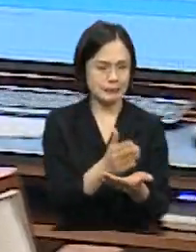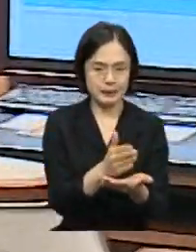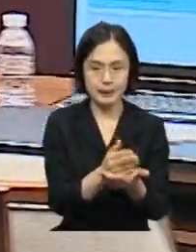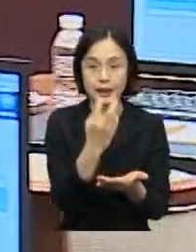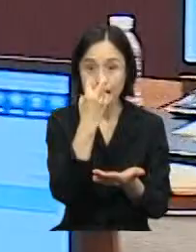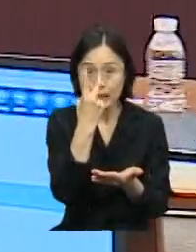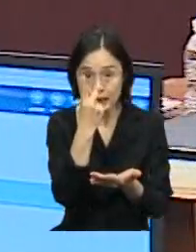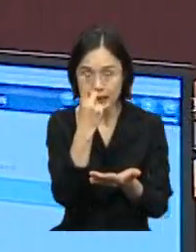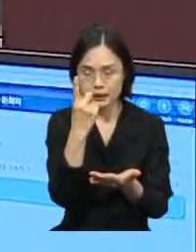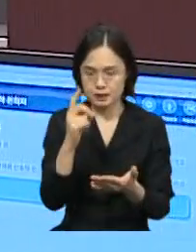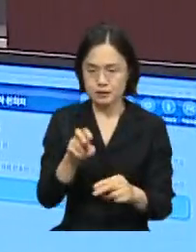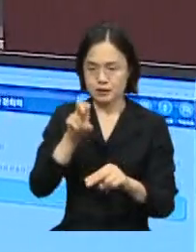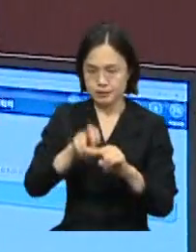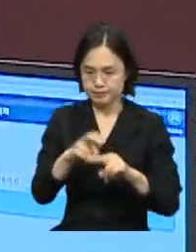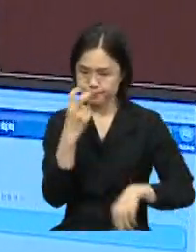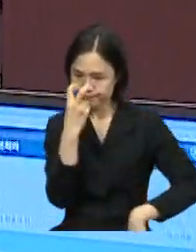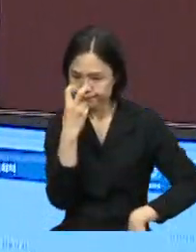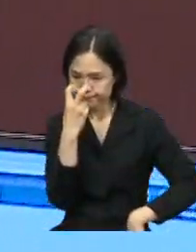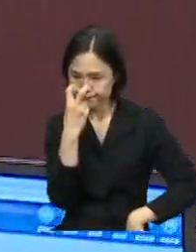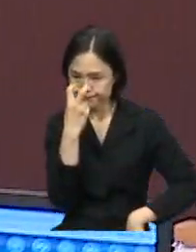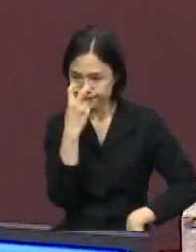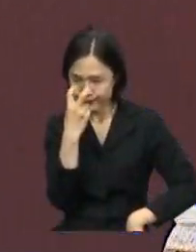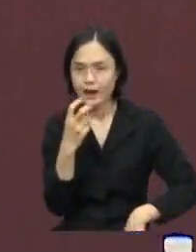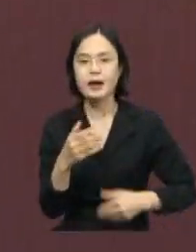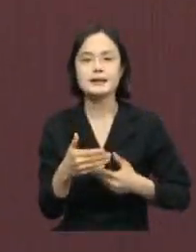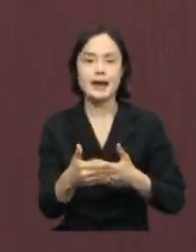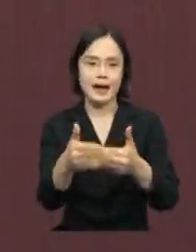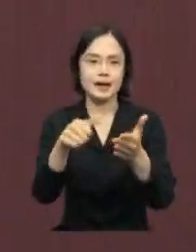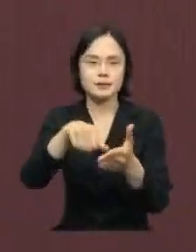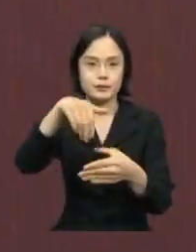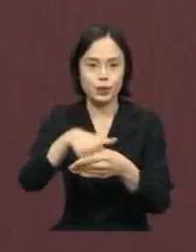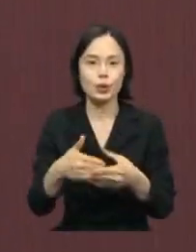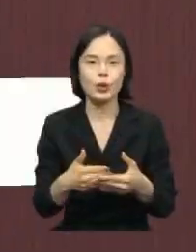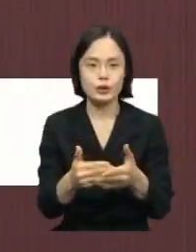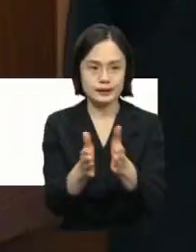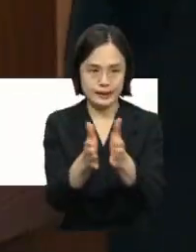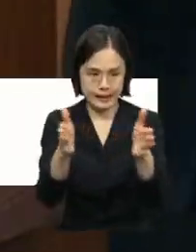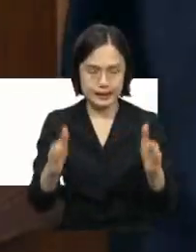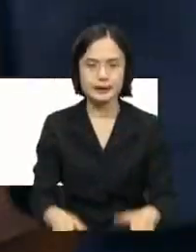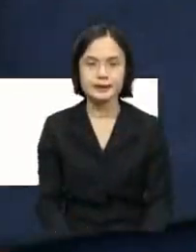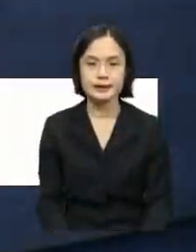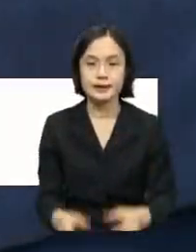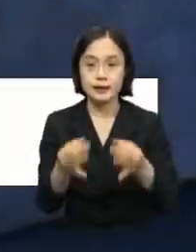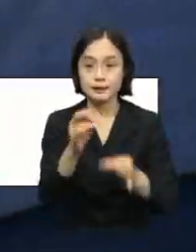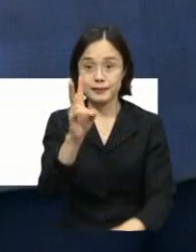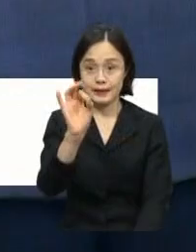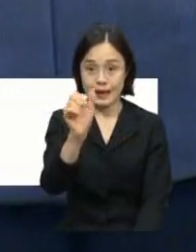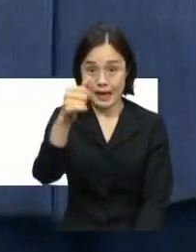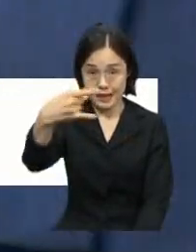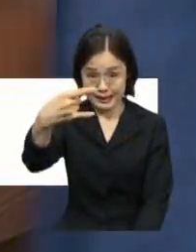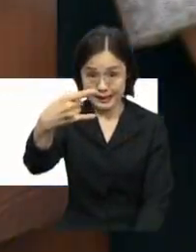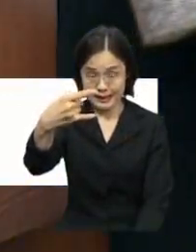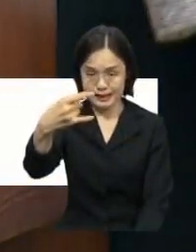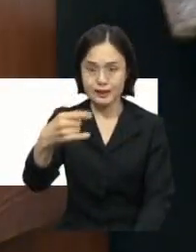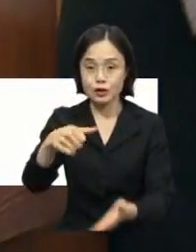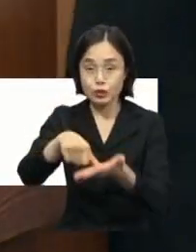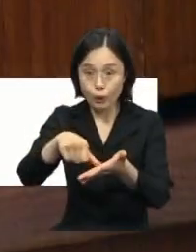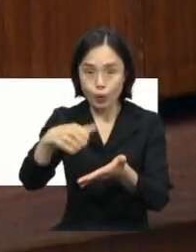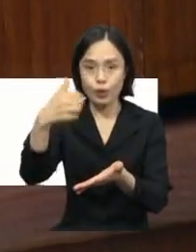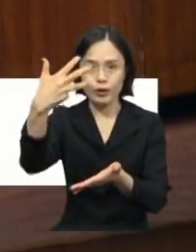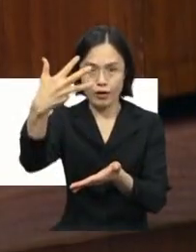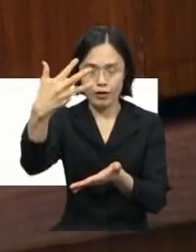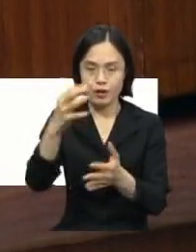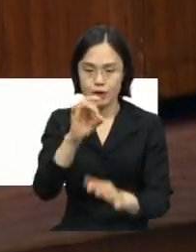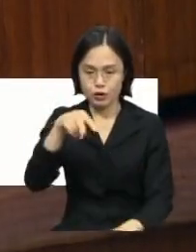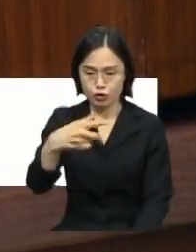일단락됐습니다 그렇게 시작된 의장 선거 투표 결과 김영희 의원이 8표 윤유현 의원이 표를